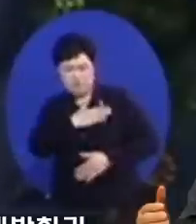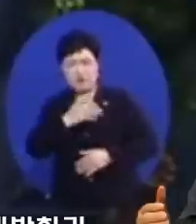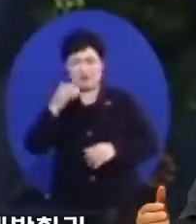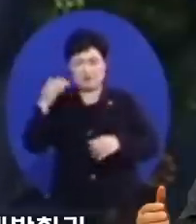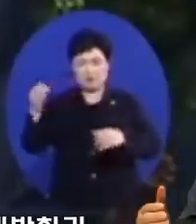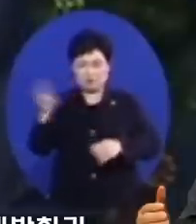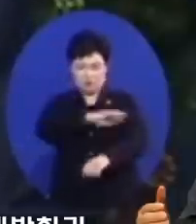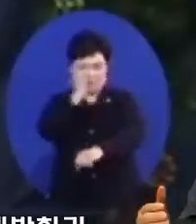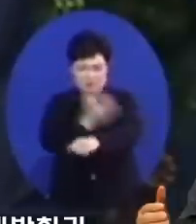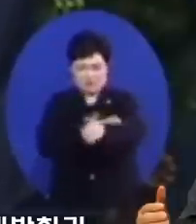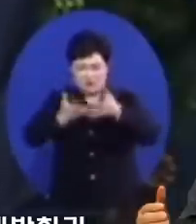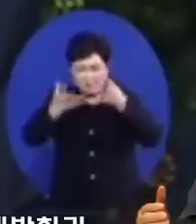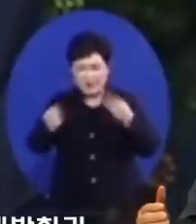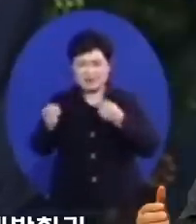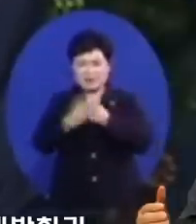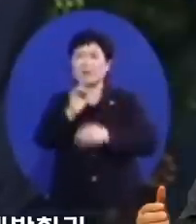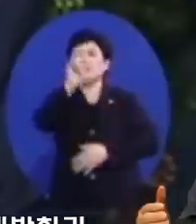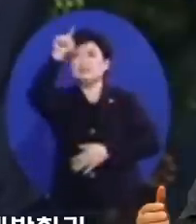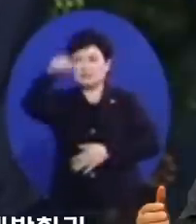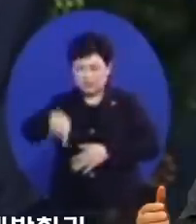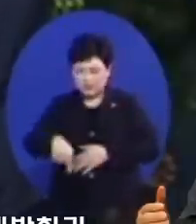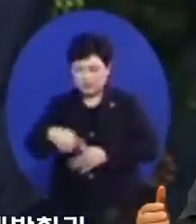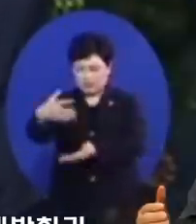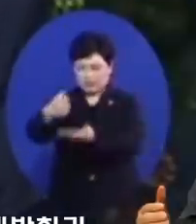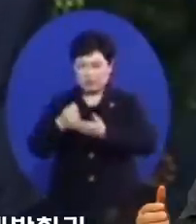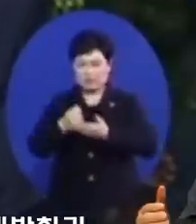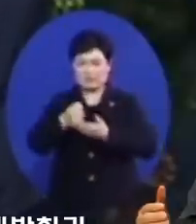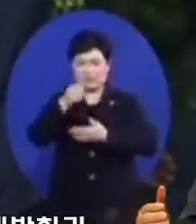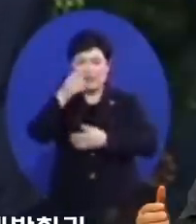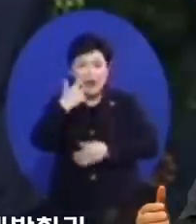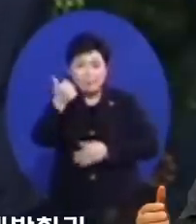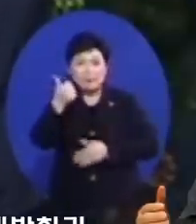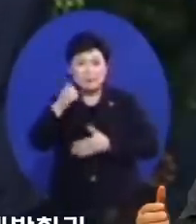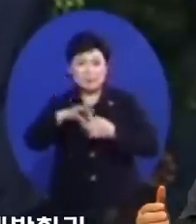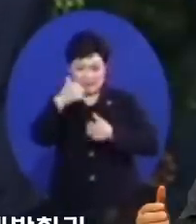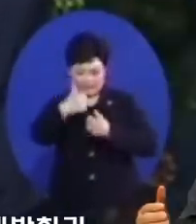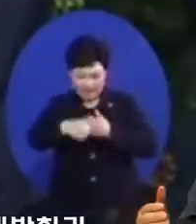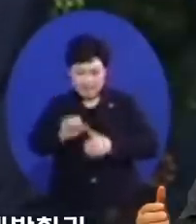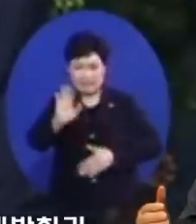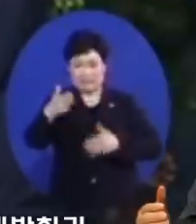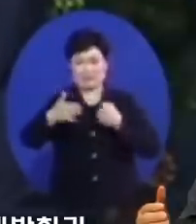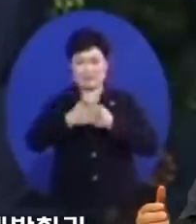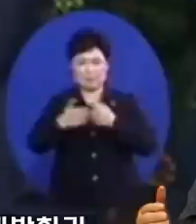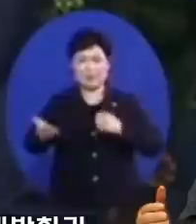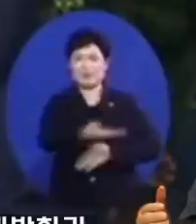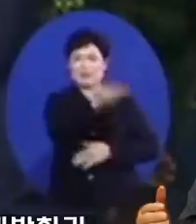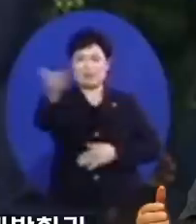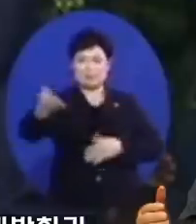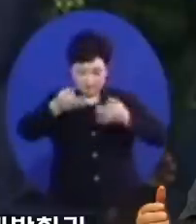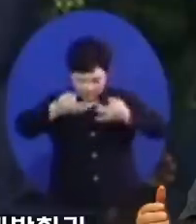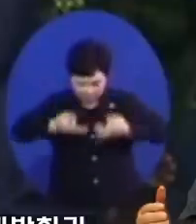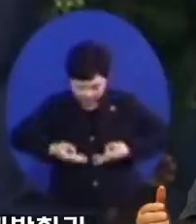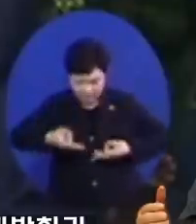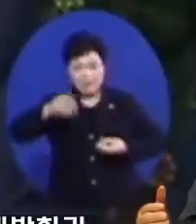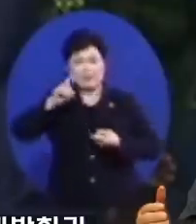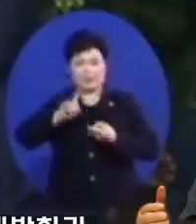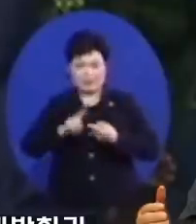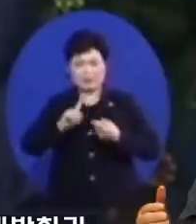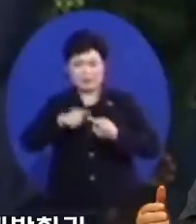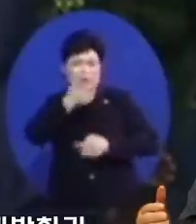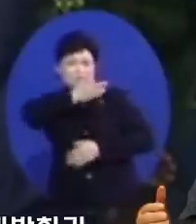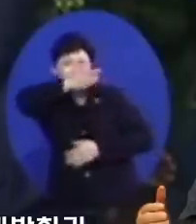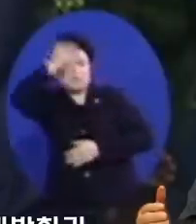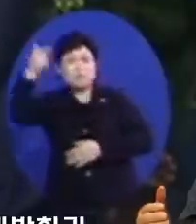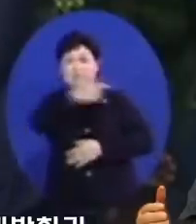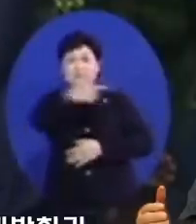능력이 많으시고 천지를 소유하고 계신 아버지의 아들들이 되었으므로 여러분 자신에 대한 꿈을 좀